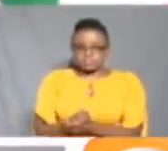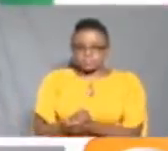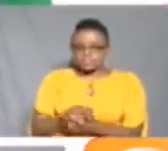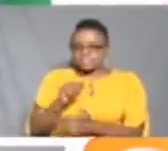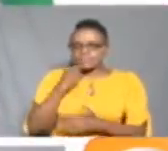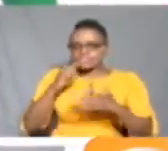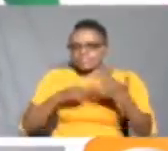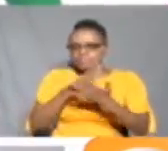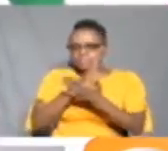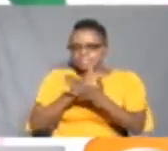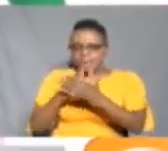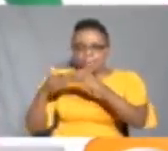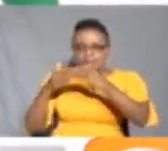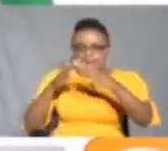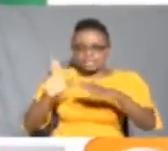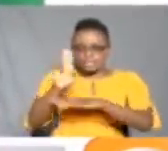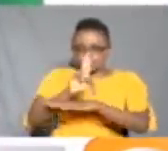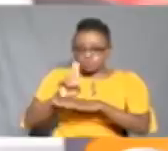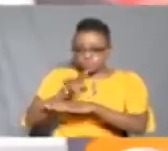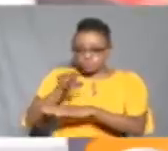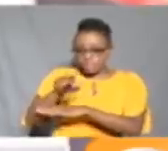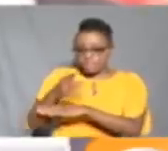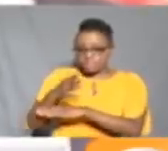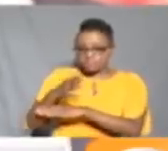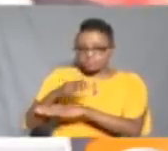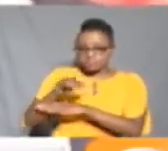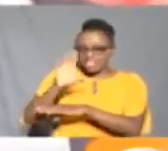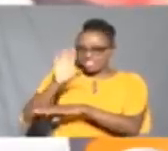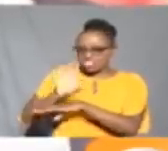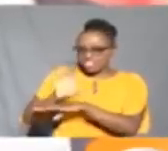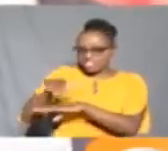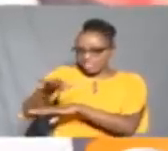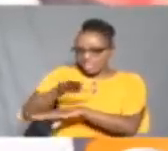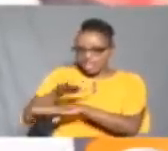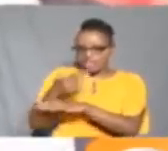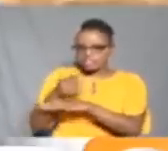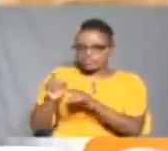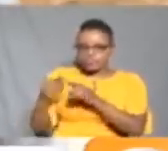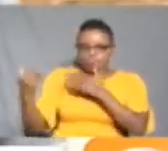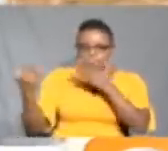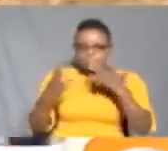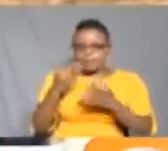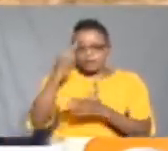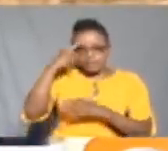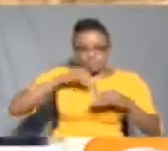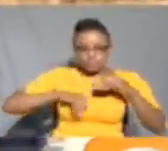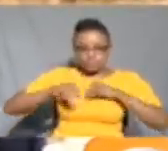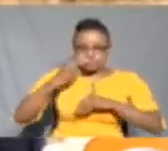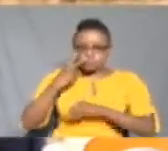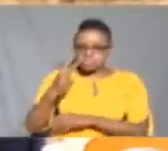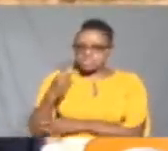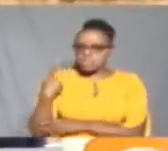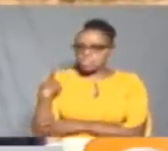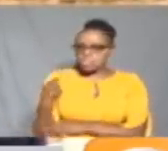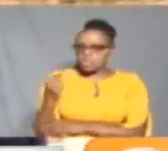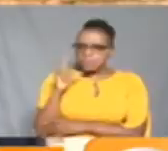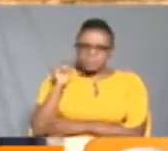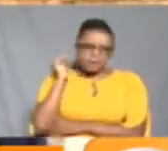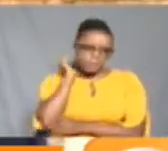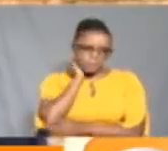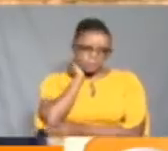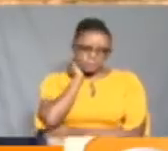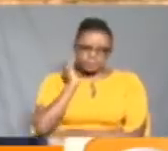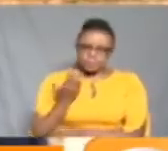Dai kuwa baadhi ya viongozi wanatumia sehemu za ibada kutakasa pesa za ufisadi. Uliona Muranga juzi, presiding